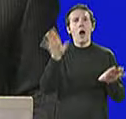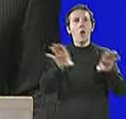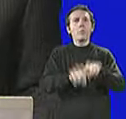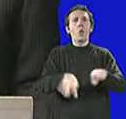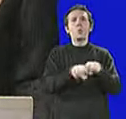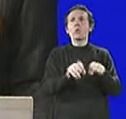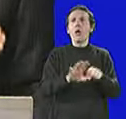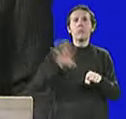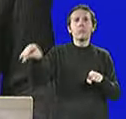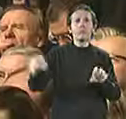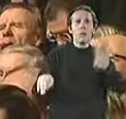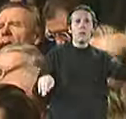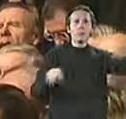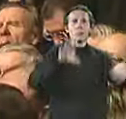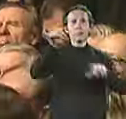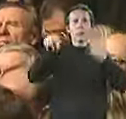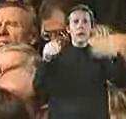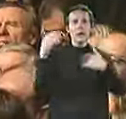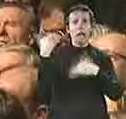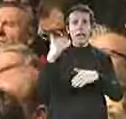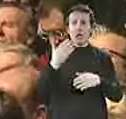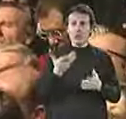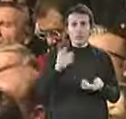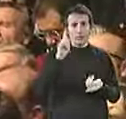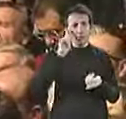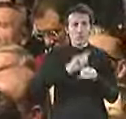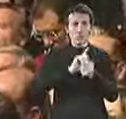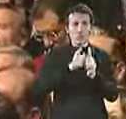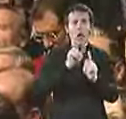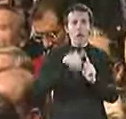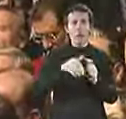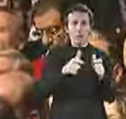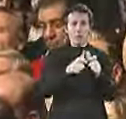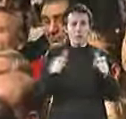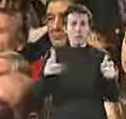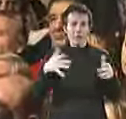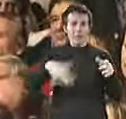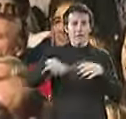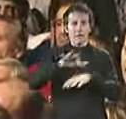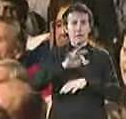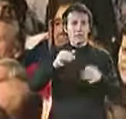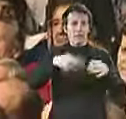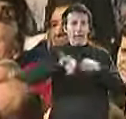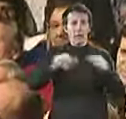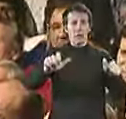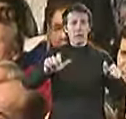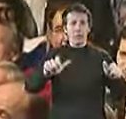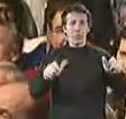va, tout le reste finit par partir aussi.